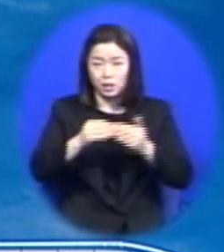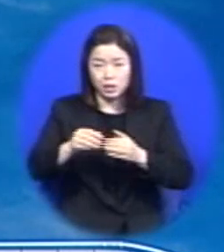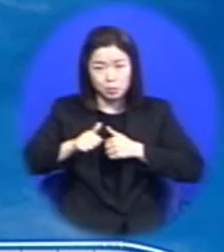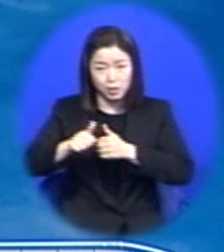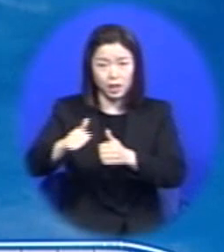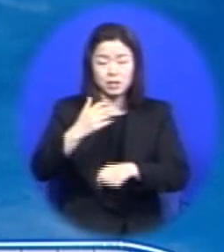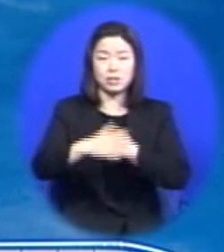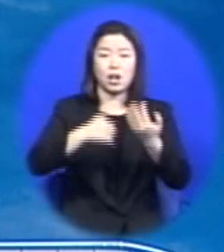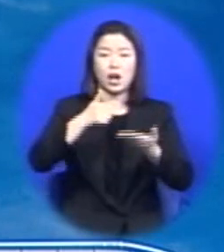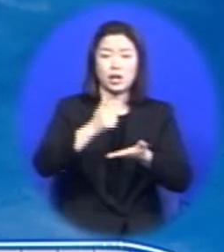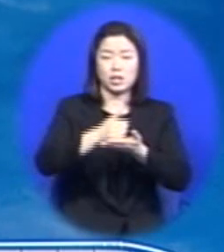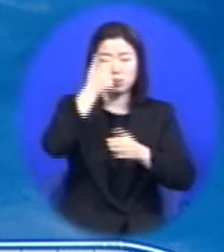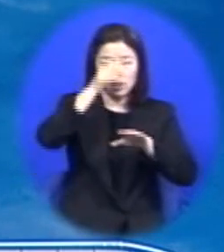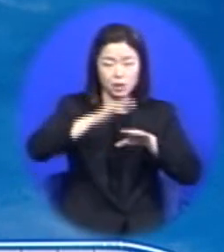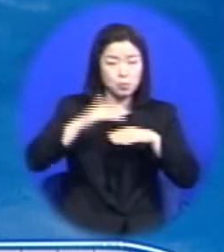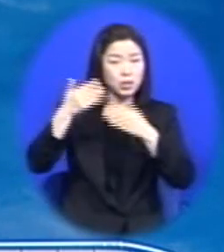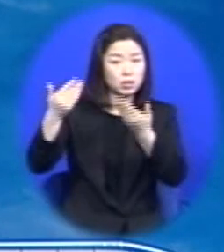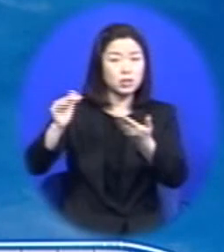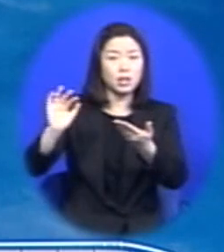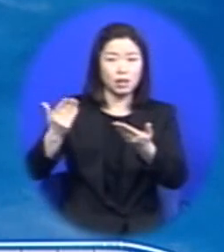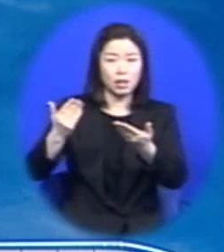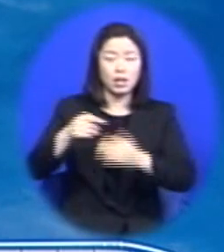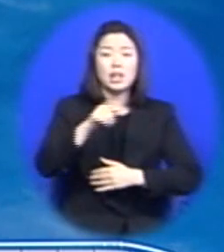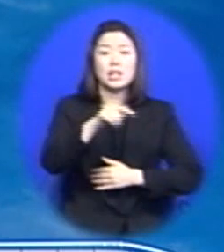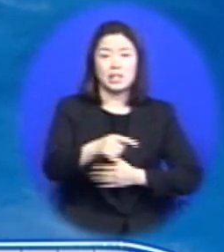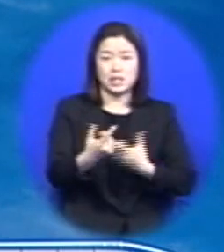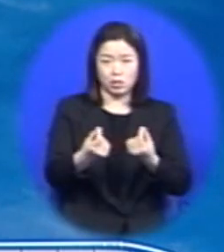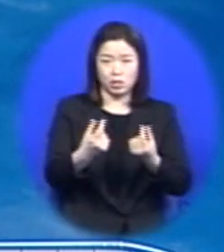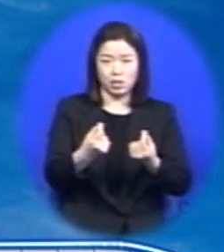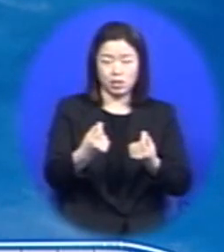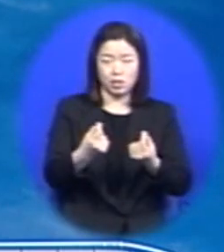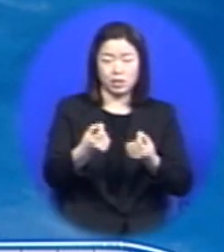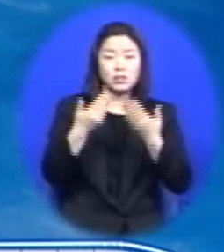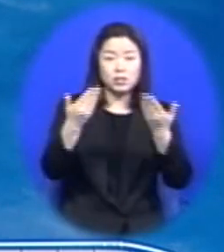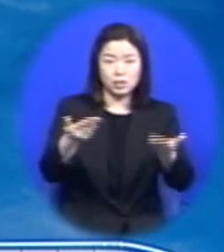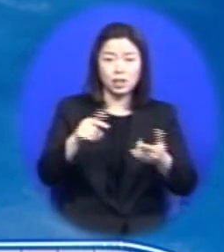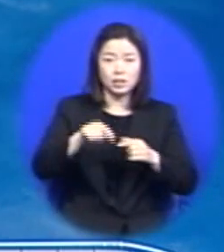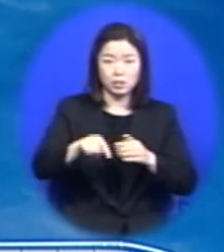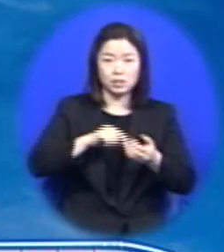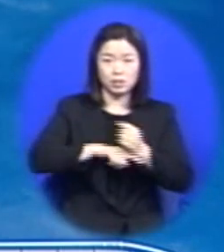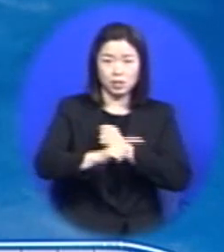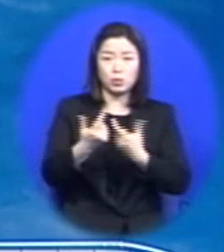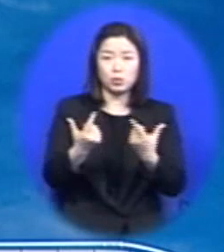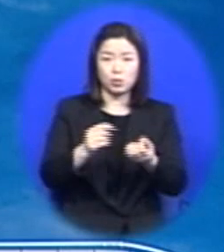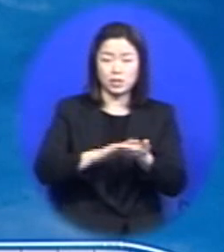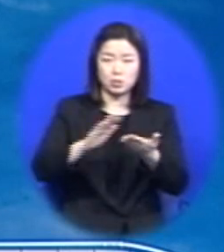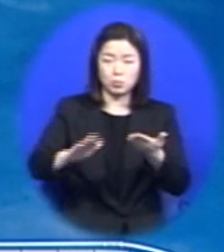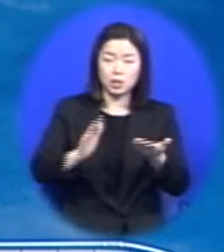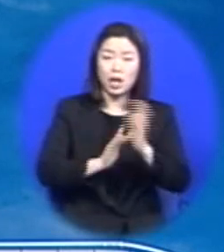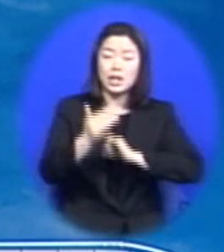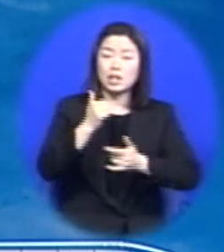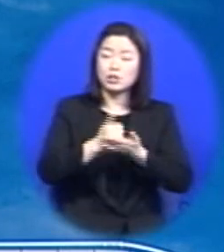하나님을 예배하게 되는데 바로 이렇게 예배를 드리라는 겁니다. 예수님이 이 말씀을 하셨던